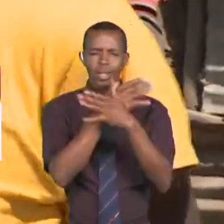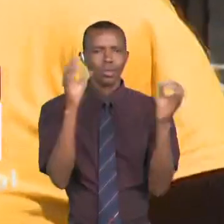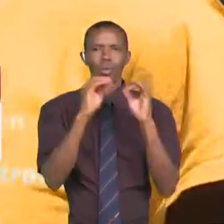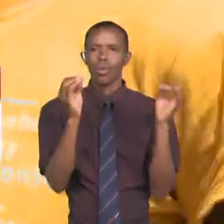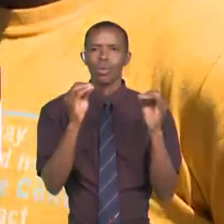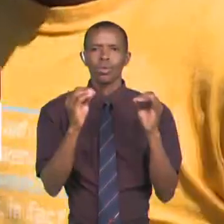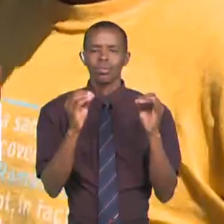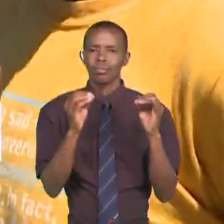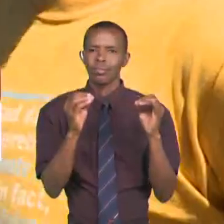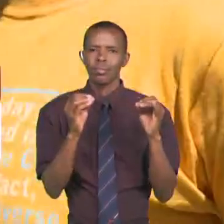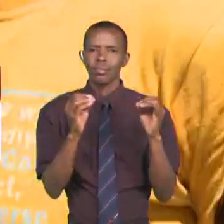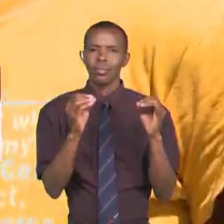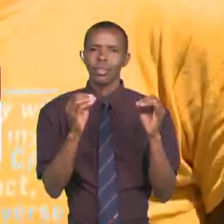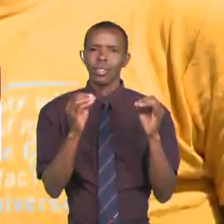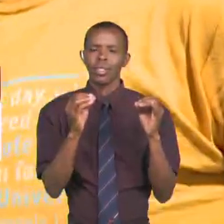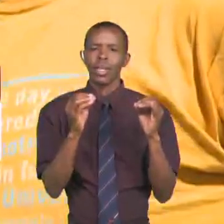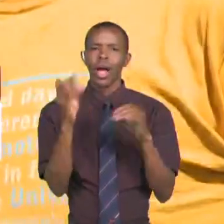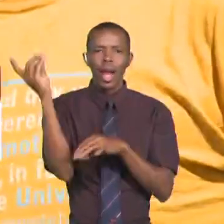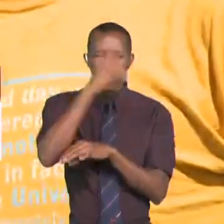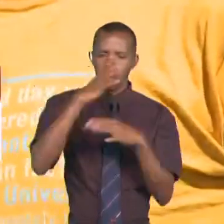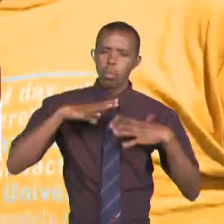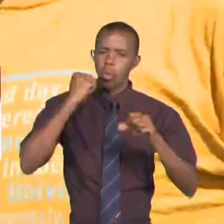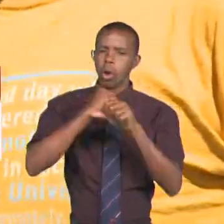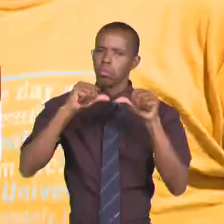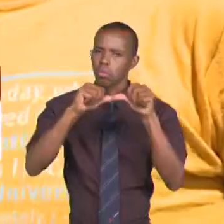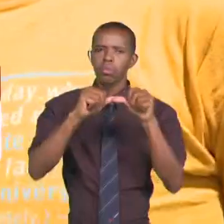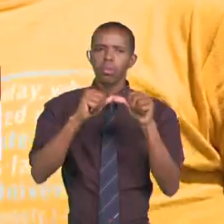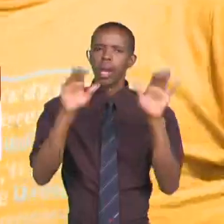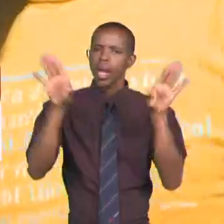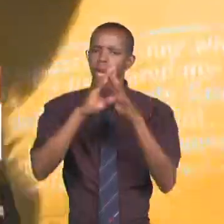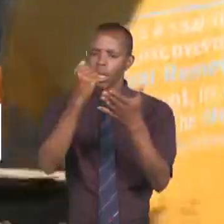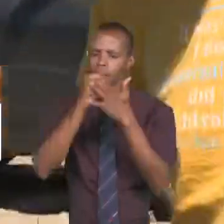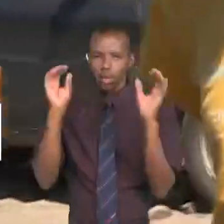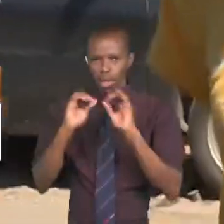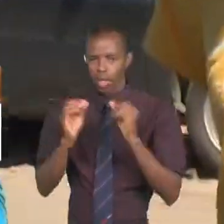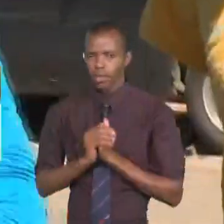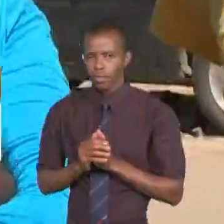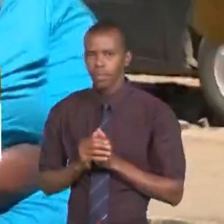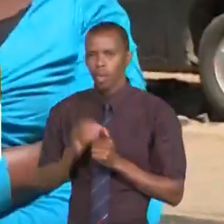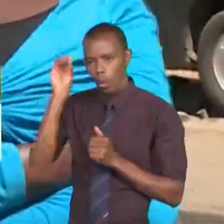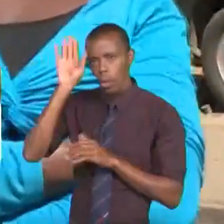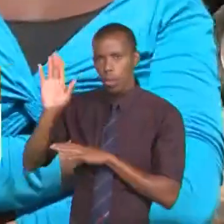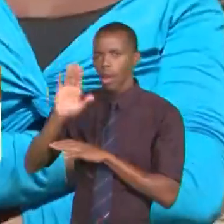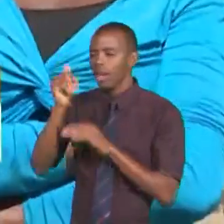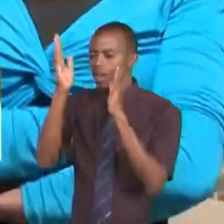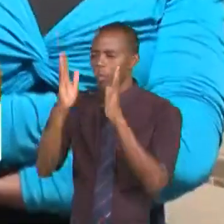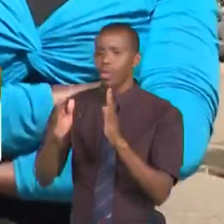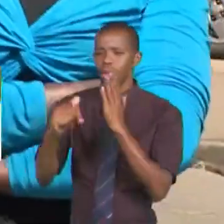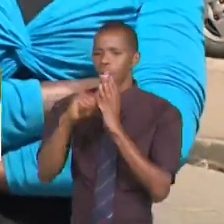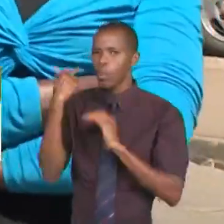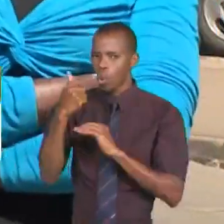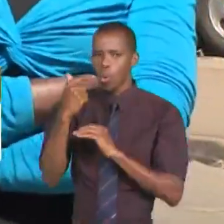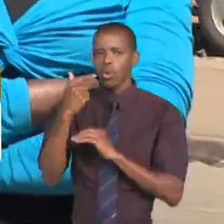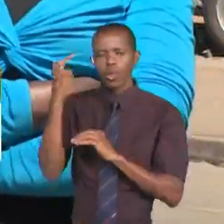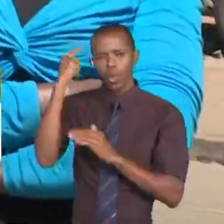mchana mchana watu wako tu fiti. Kafe SID. Asante sana, ni maoni yake pale. Pengine pia uweze kutueleza jina lako nani na